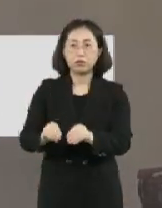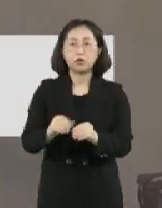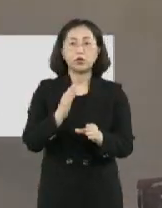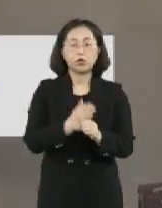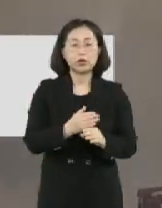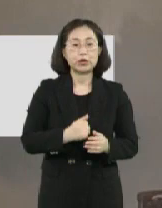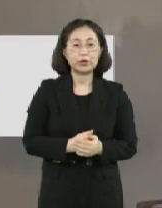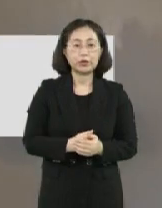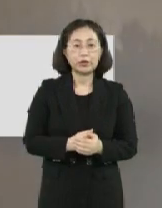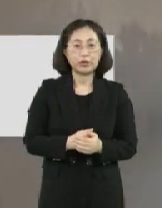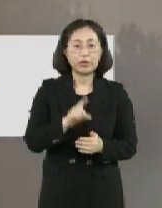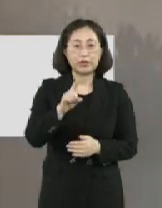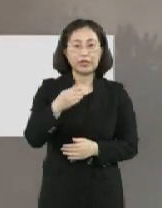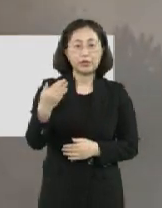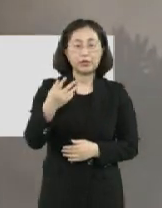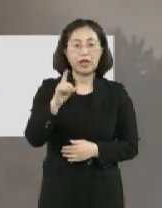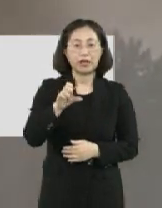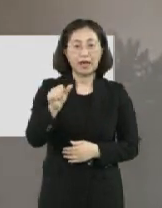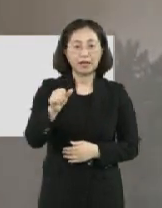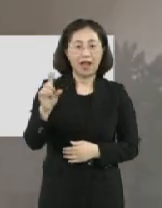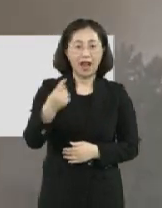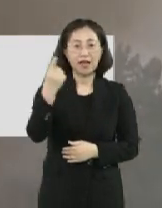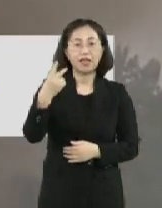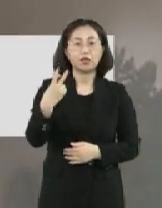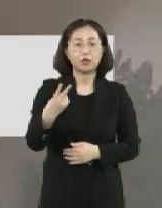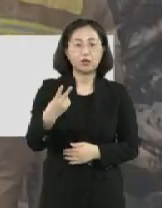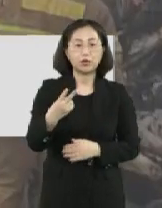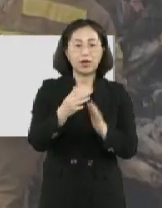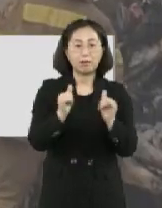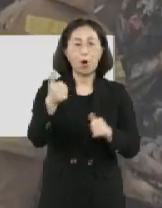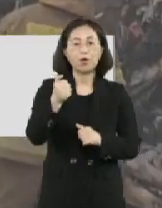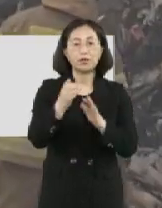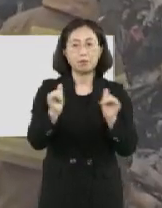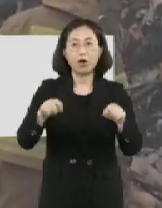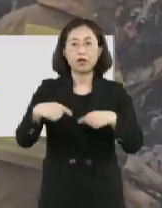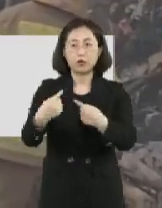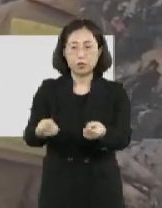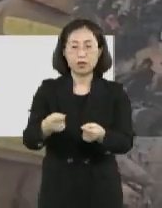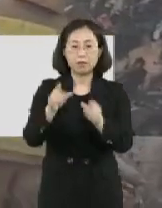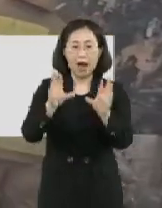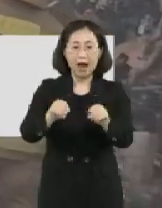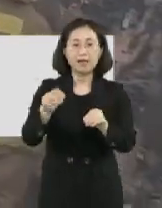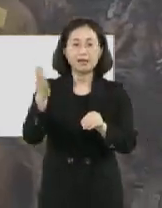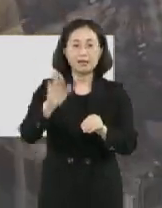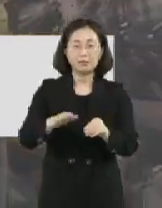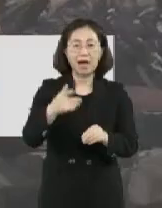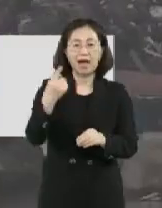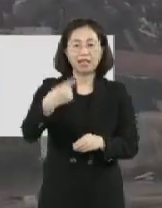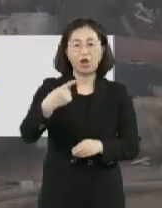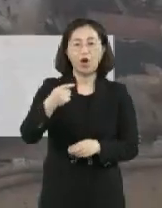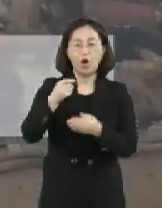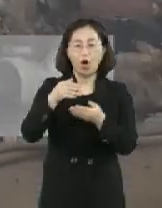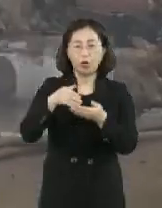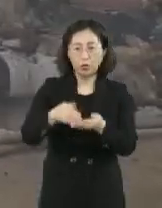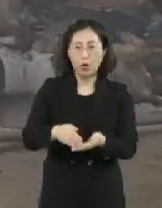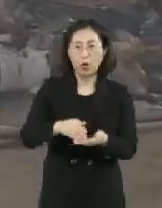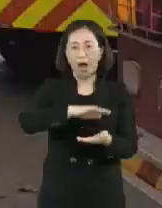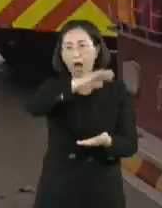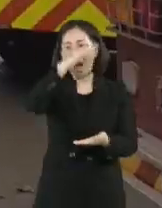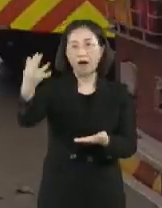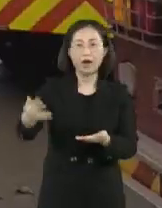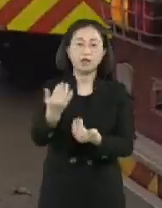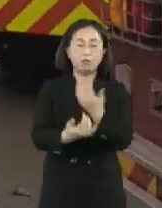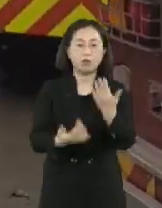있습니다. 소방차 15대와 헬기 2대, 인원 50명이 투입됐지만 1,000톤 가까운 가구 등 생활쓰레기가